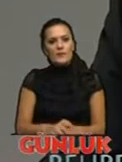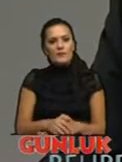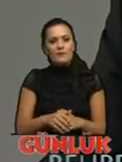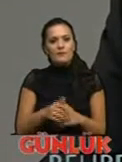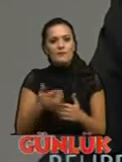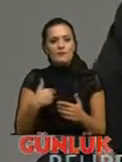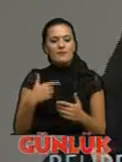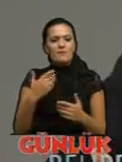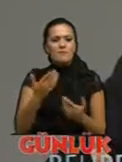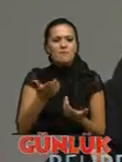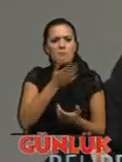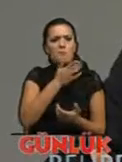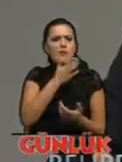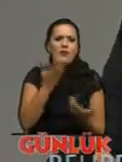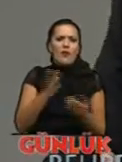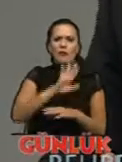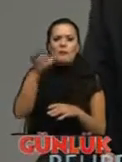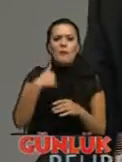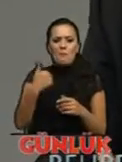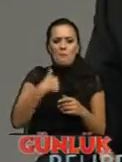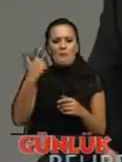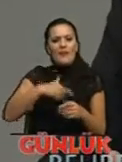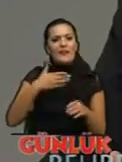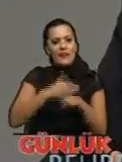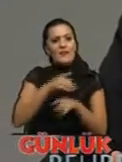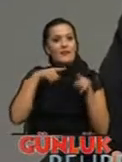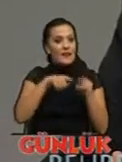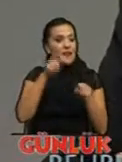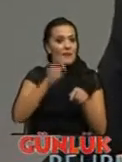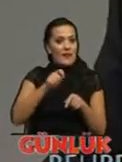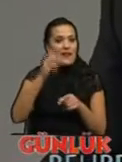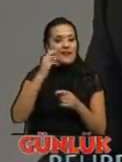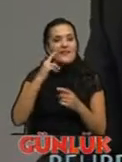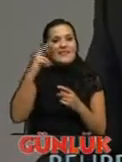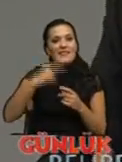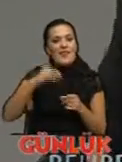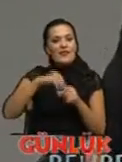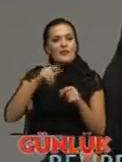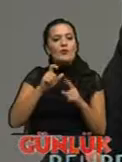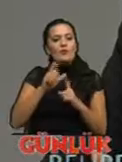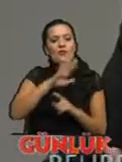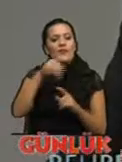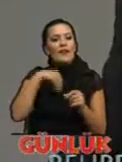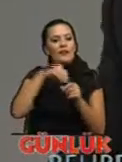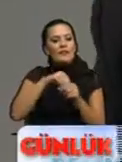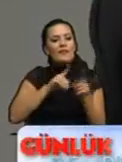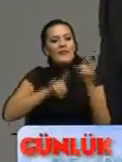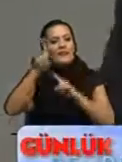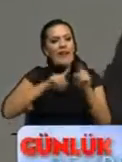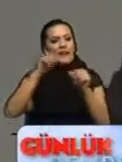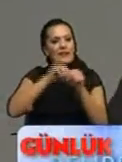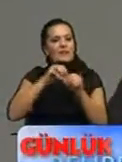şey yapmadığımı biliyor zaten beni. Gerçekten takip edenler, izleyenler yani sosyal paylaşım sitelerinde